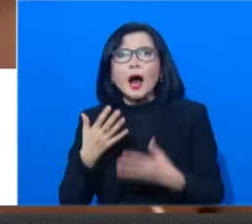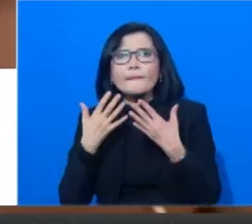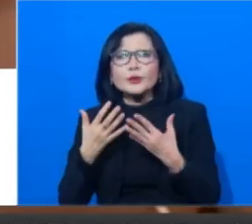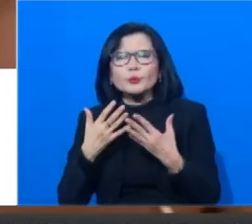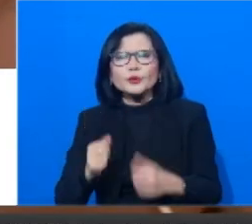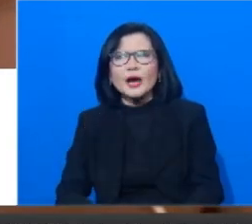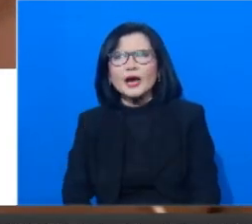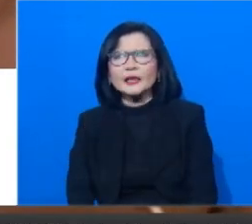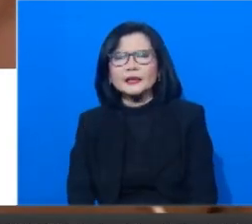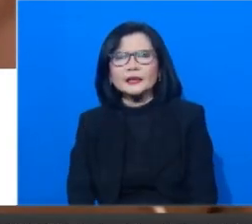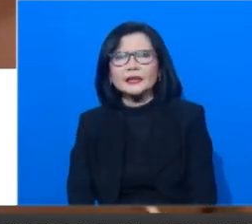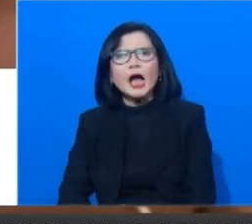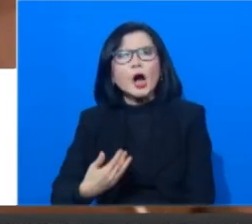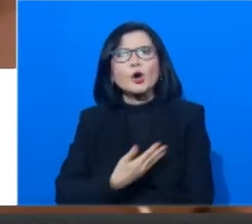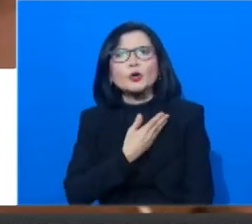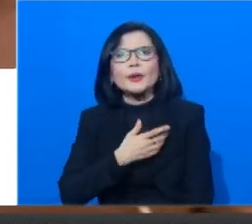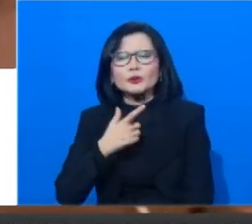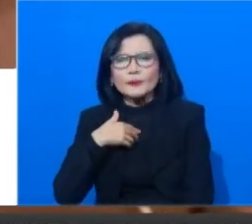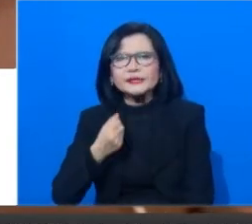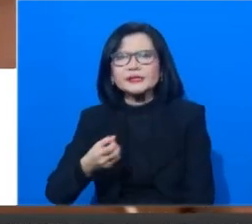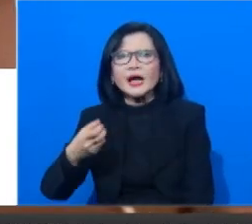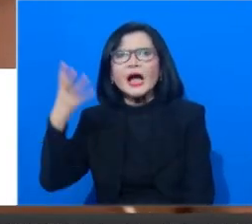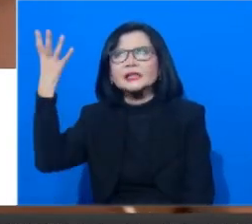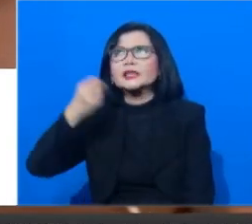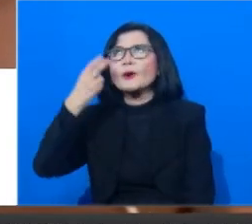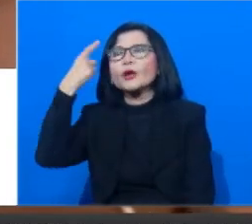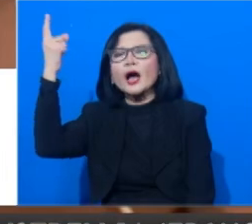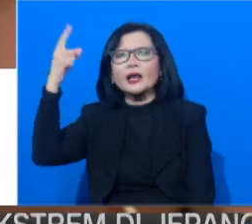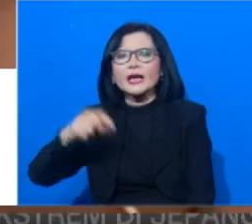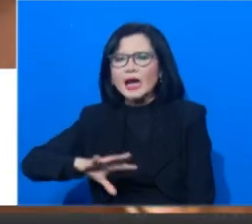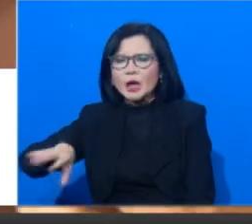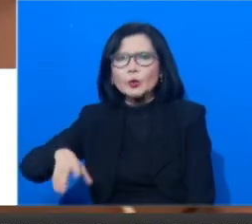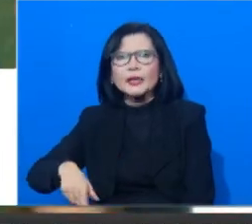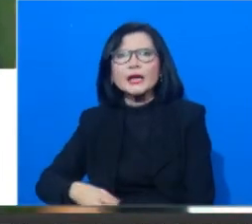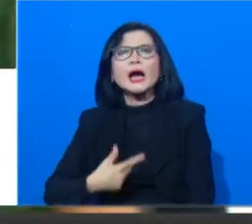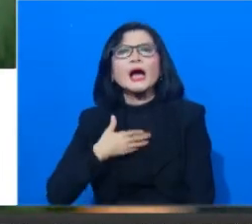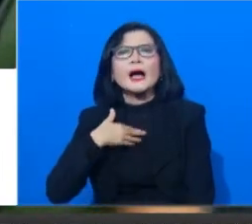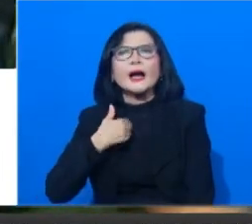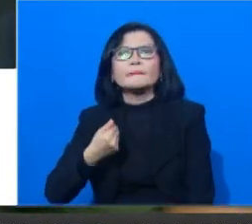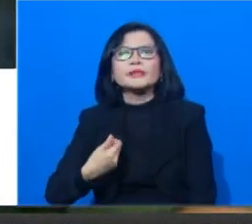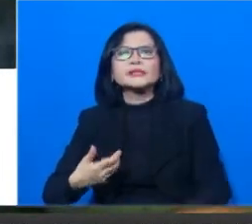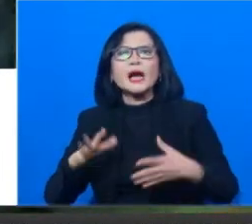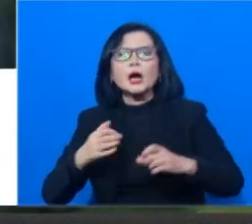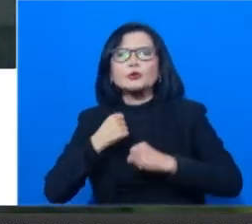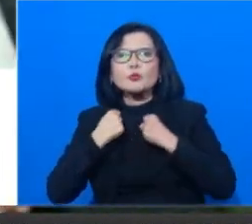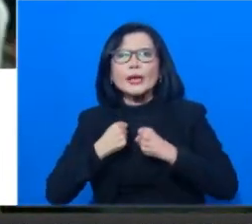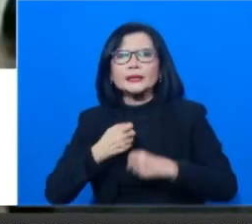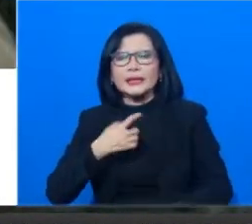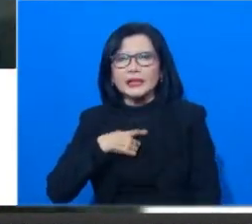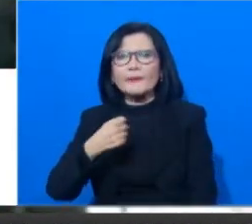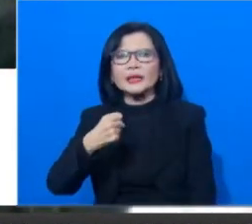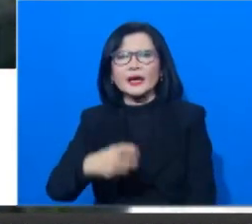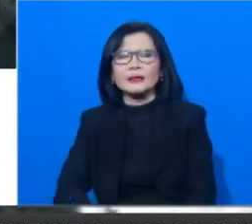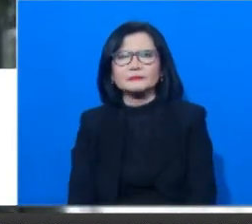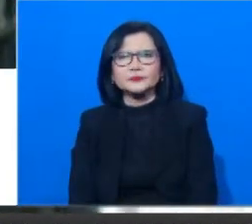amal ibadah beliau korban itu bisa diterima oleh Allah subhanahu wa taala dan pihak keluarga semoga bisa dilapang bisa di dikuatkan keimanan ketabahannya semoga